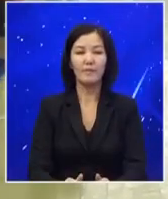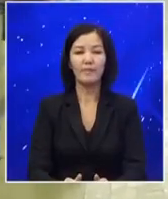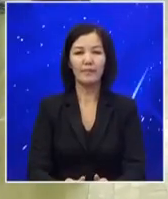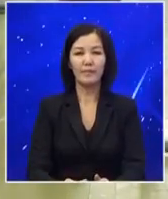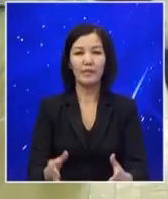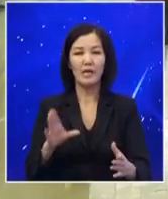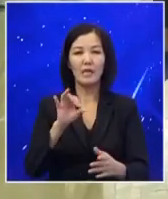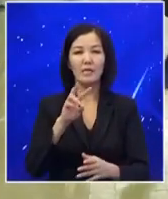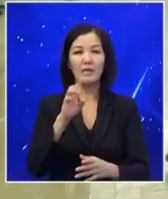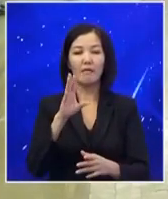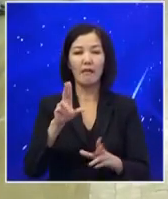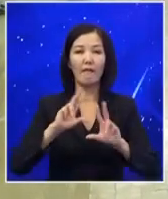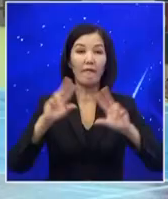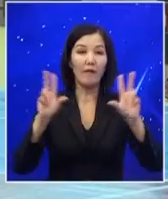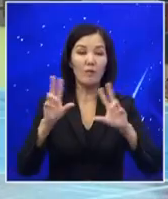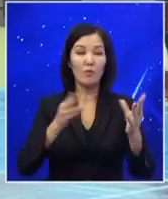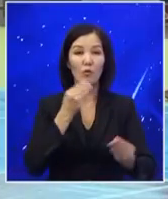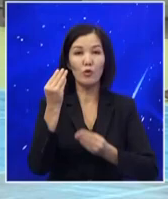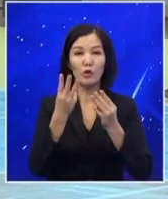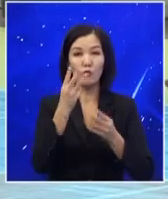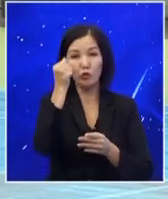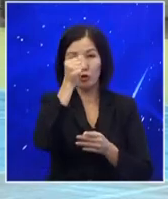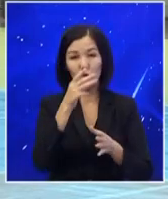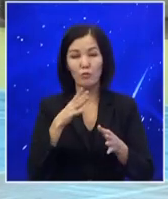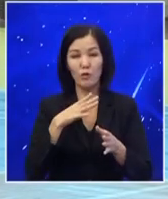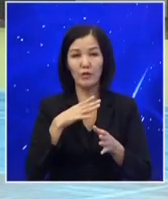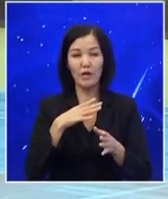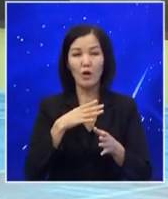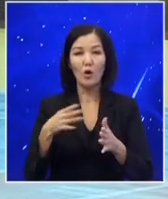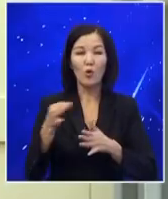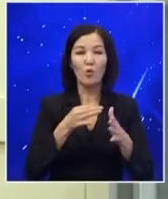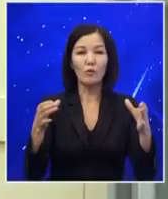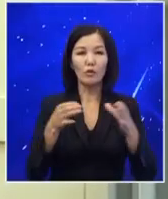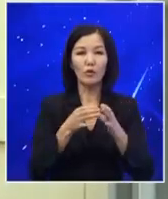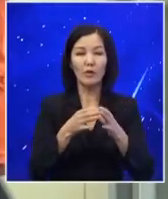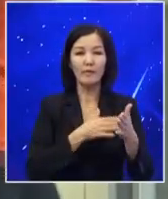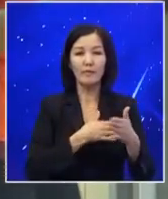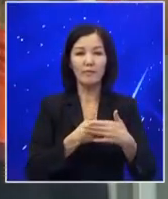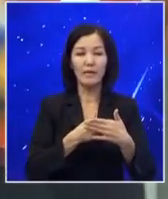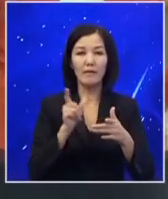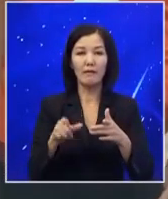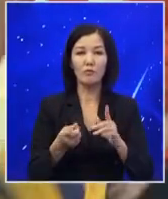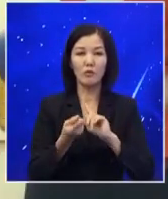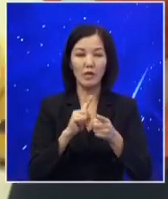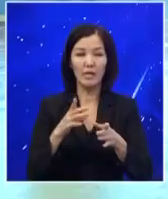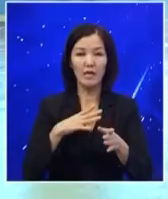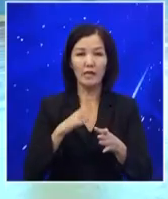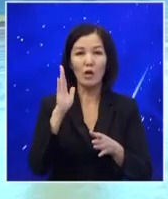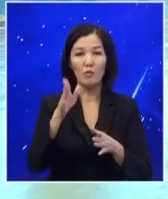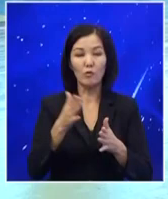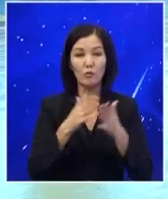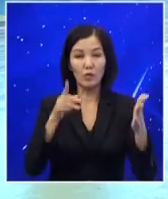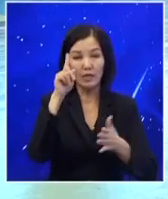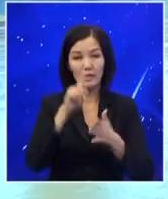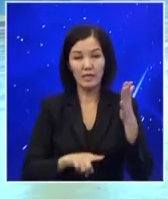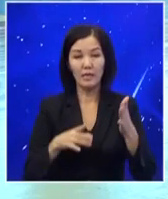Салтанат Құдайберген волейбол ойынын тергеткеніне 3 жыл болды. Осы уақытқа дейін облыс құрама командасының белді мүшесін айналды. Мамандар оның болашағына үлкен